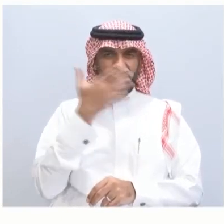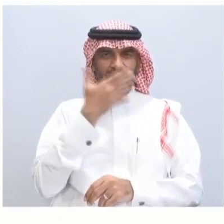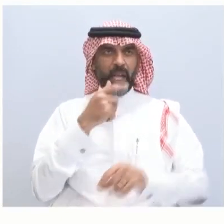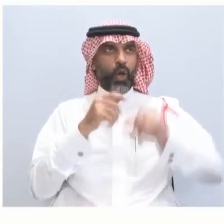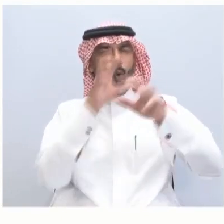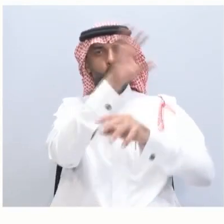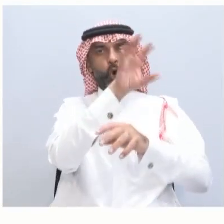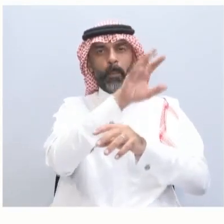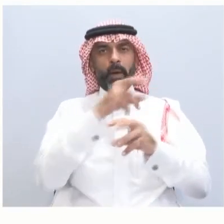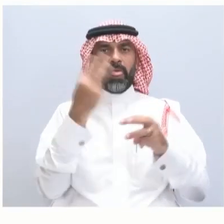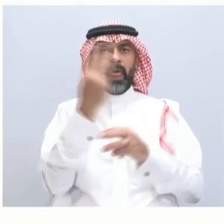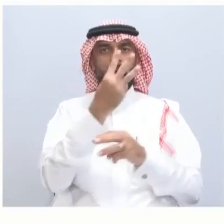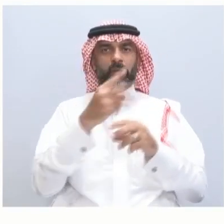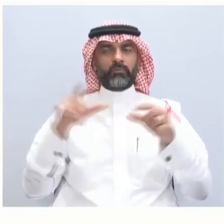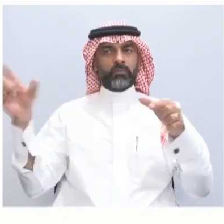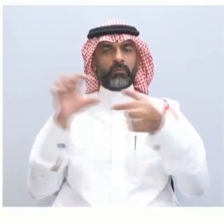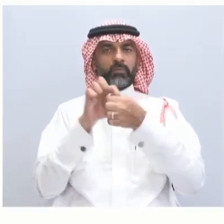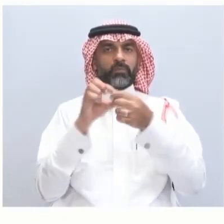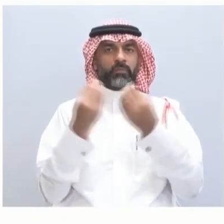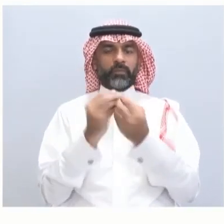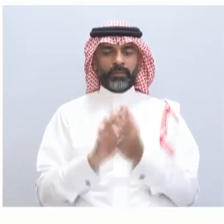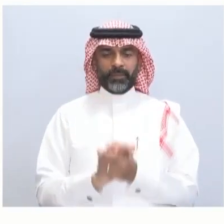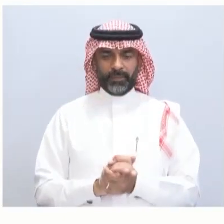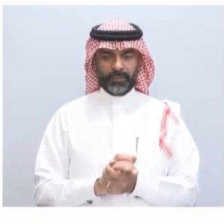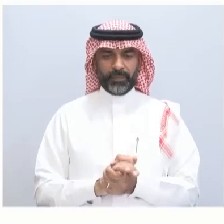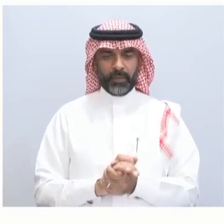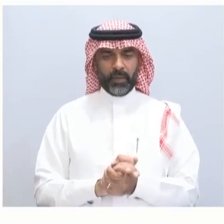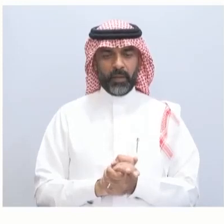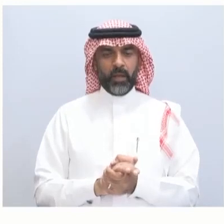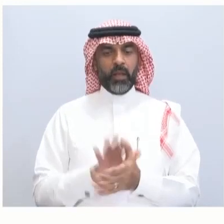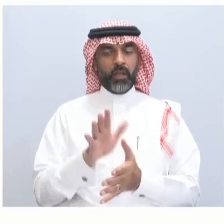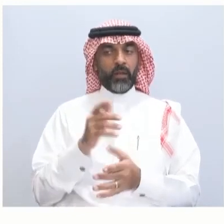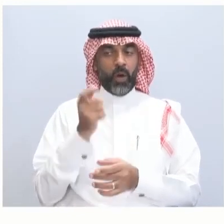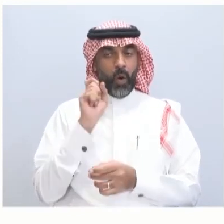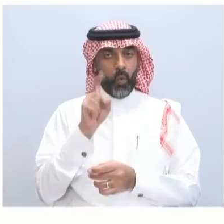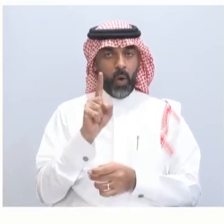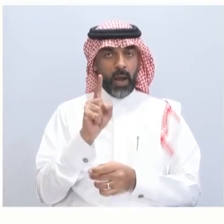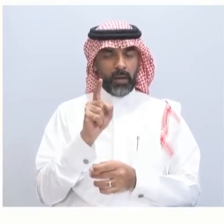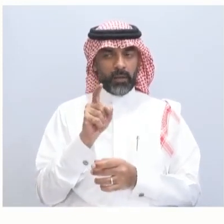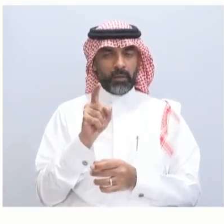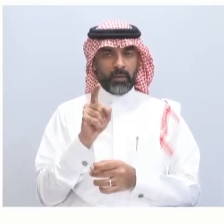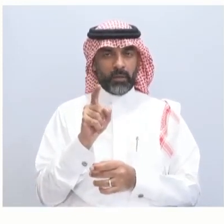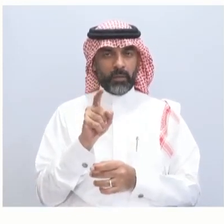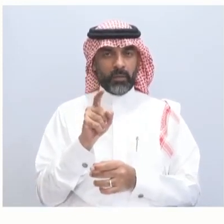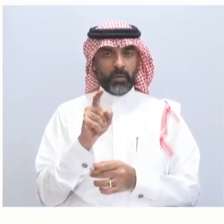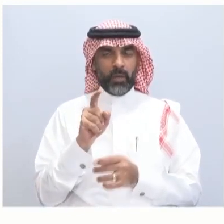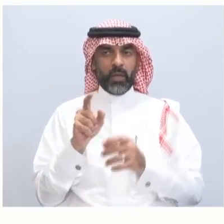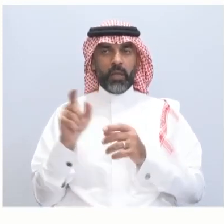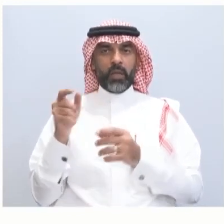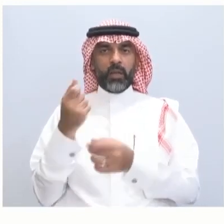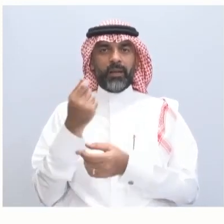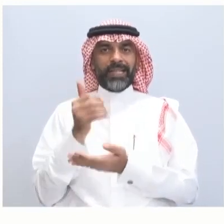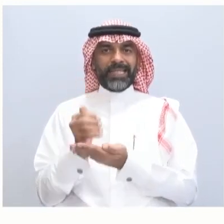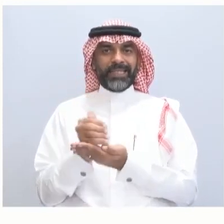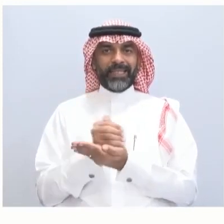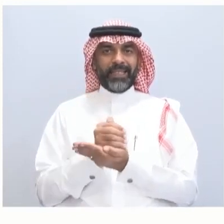واوروبا من الناحيه الاقتصاديه اصبحت محور مهم ونقطه التقاء لقارات العالم